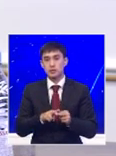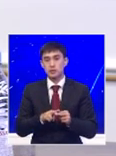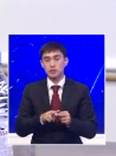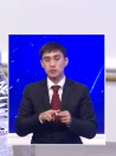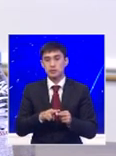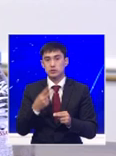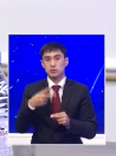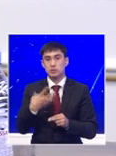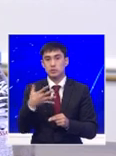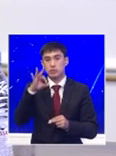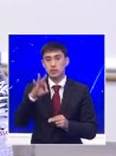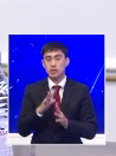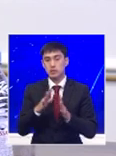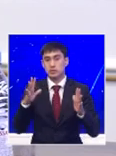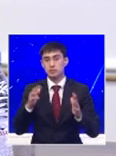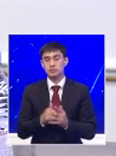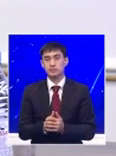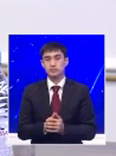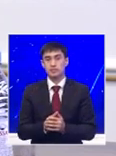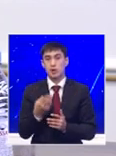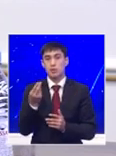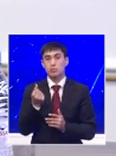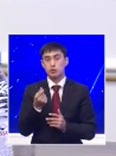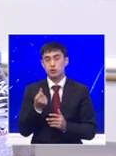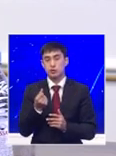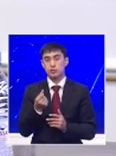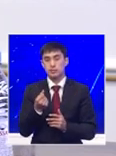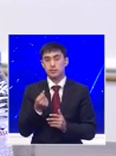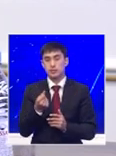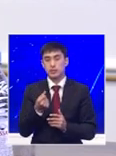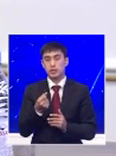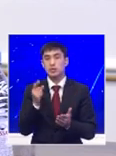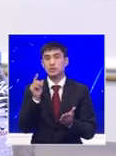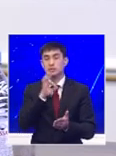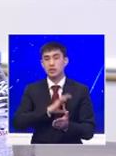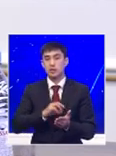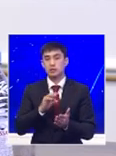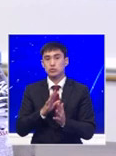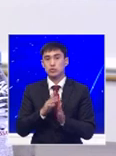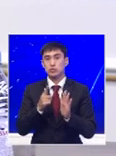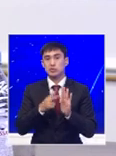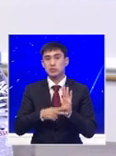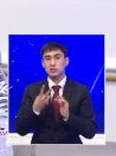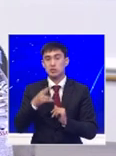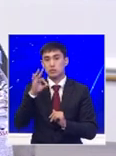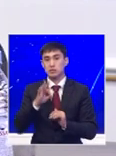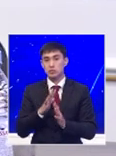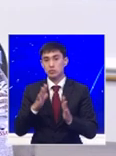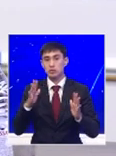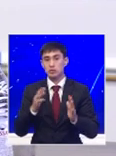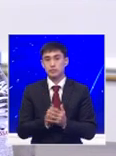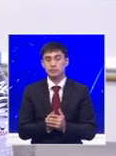салыстырғанда 25% ұлғайған. Бюджетке кедендік төлемдер мен салықтар түсімі 287 миллиард теңгені құрады. Былтырғы